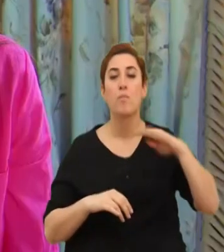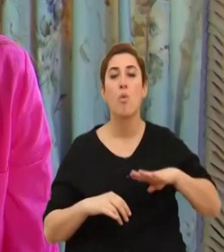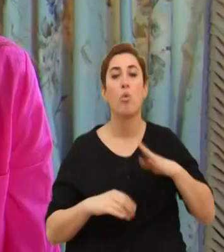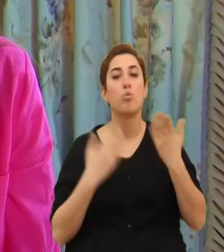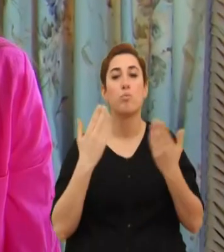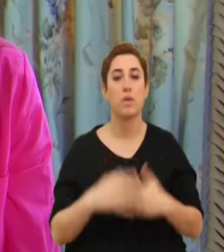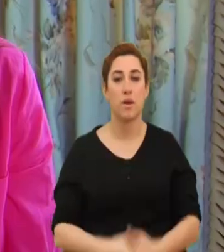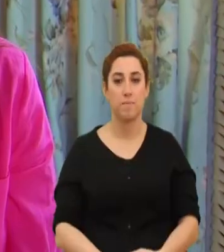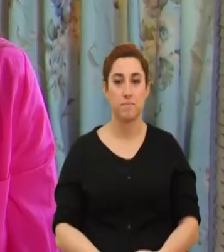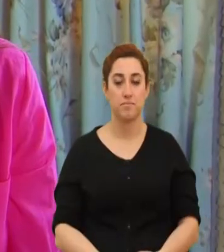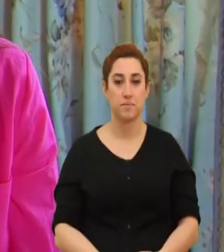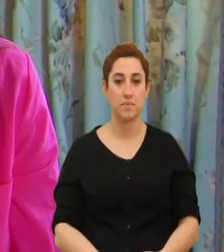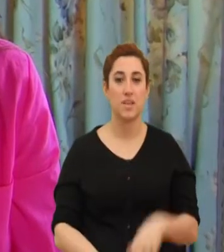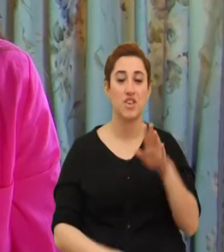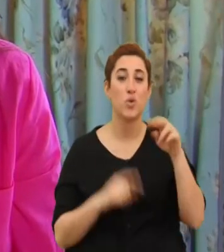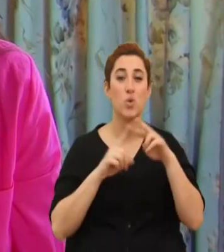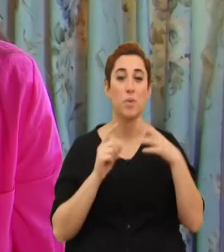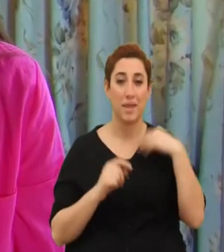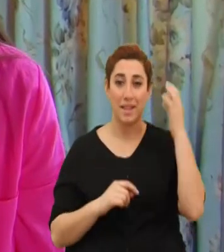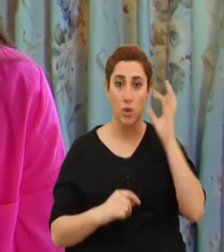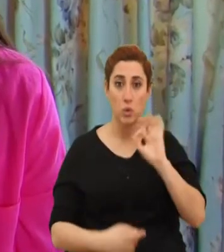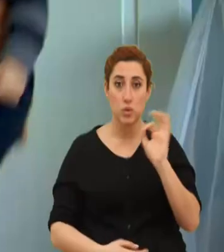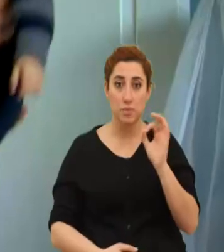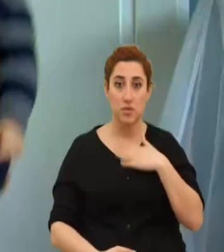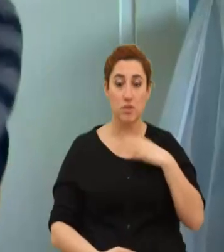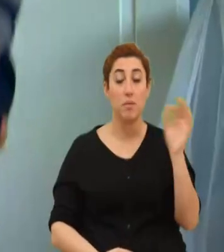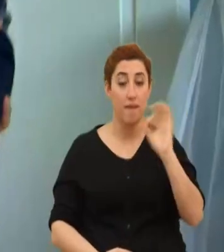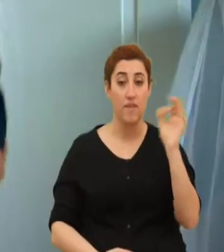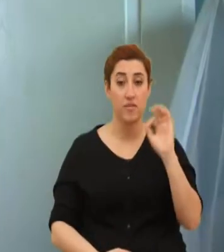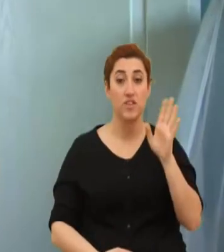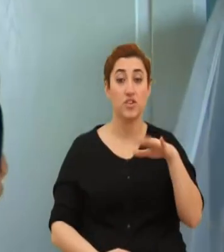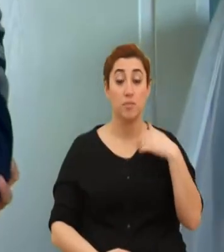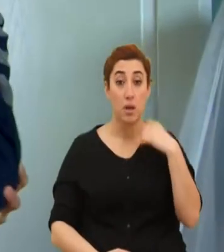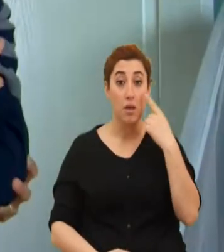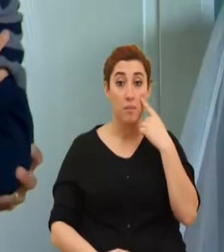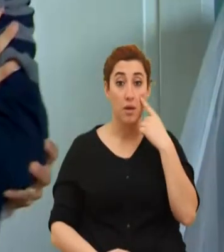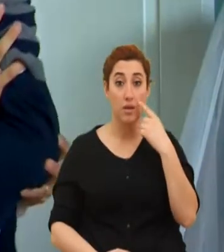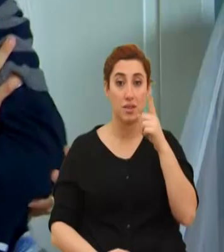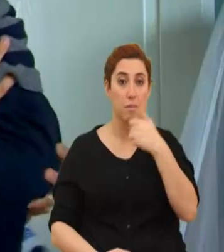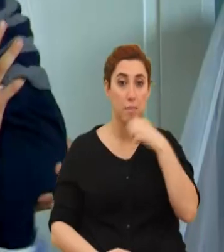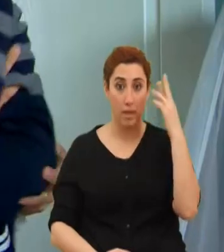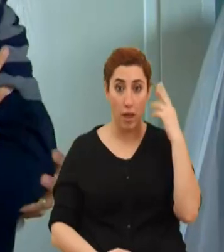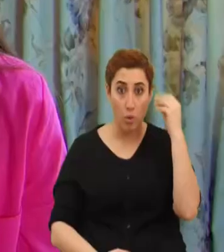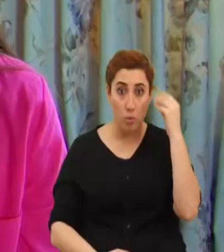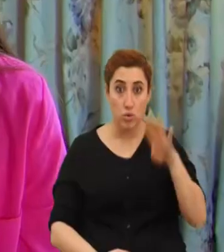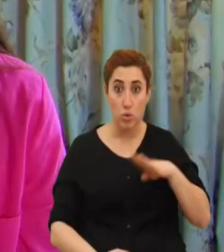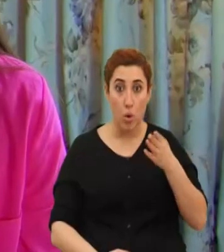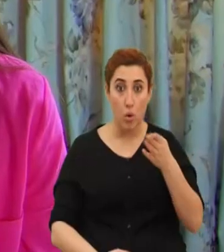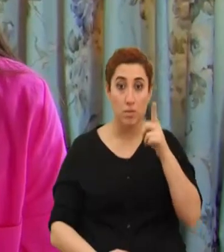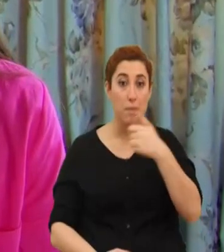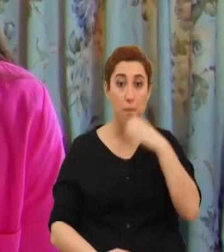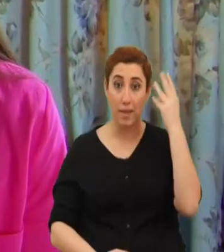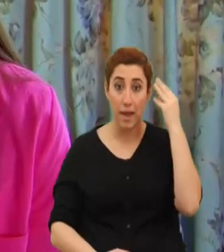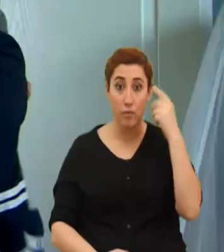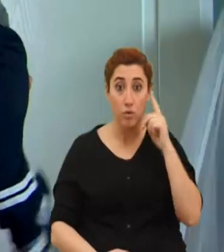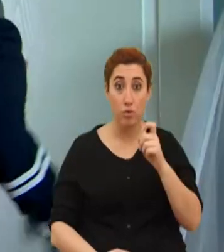ya? Şey, Nurhancığım beni dinliyorsun değil mi canım? Bana, ya sen babayı tanıyor musun oğlum? Ha? Sen